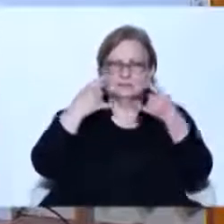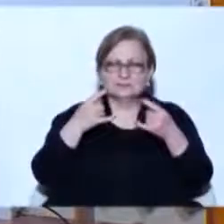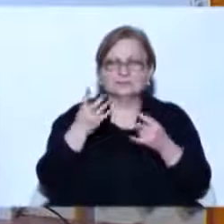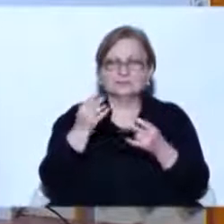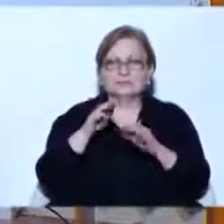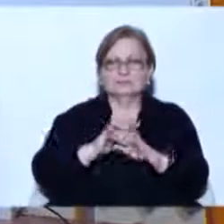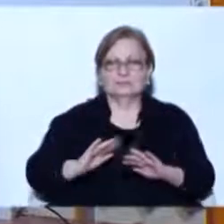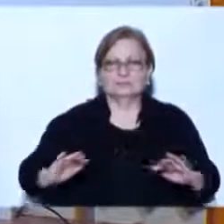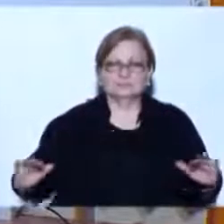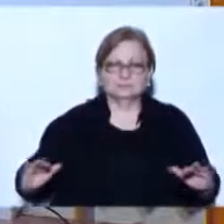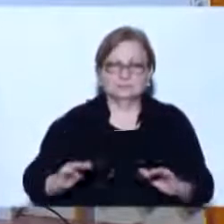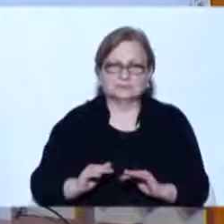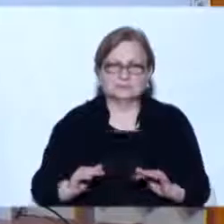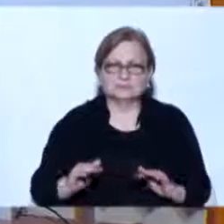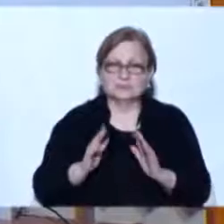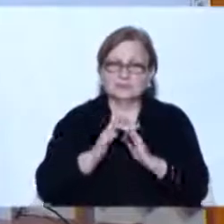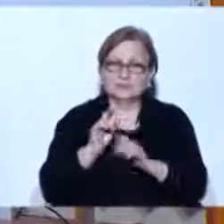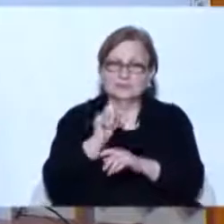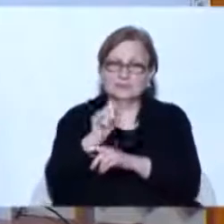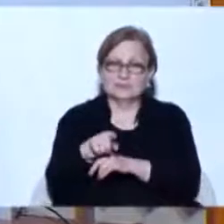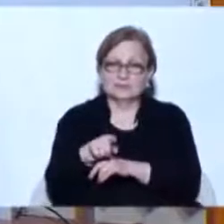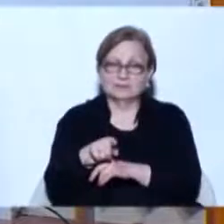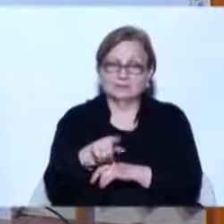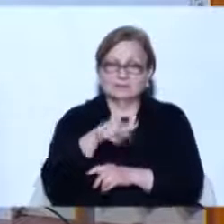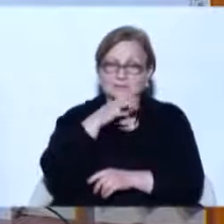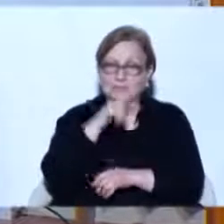ბავშვებს. საშინაო დავალების დრო დადგა.